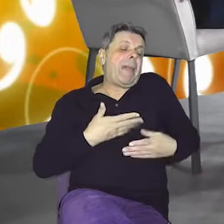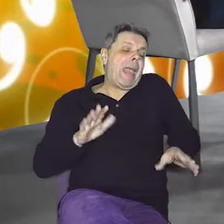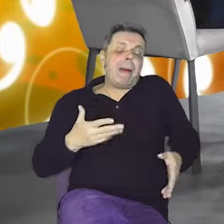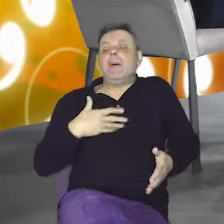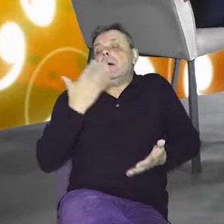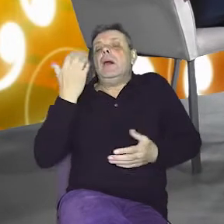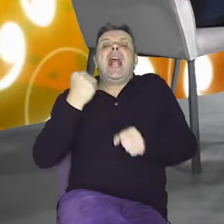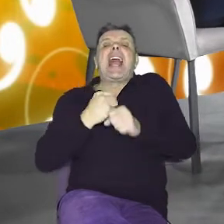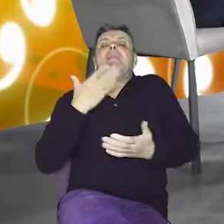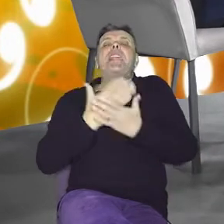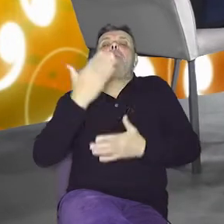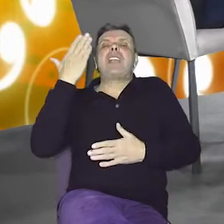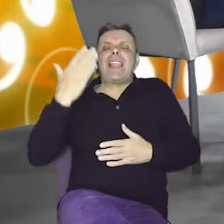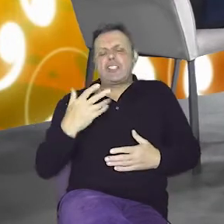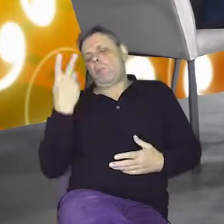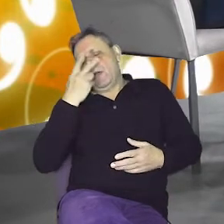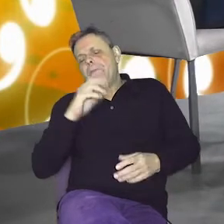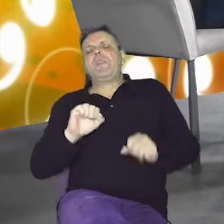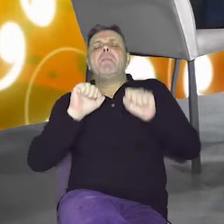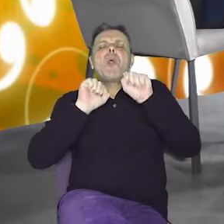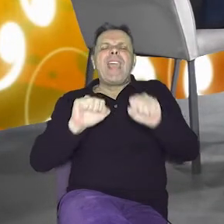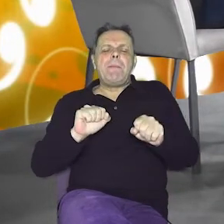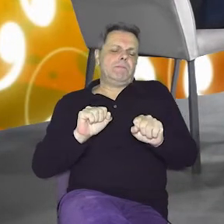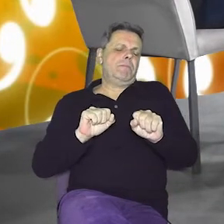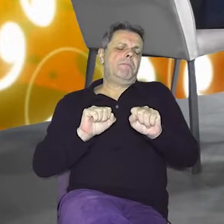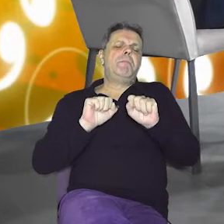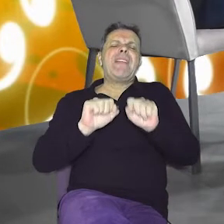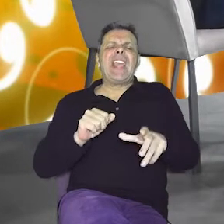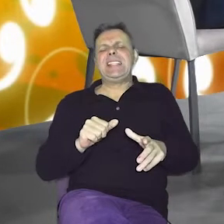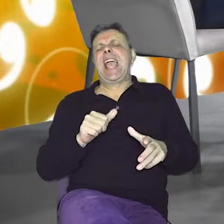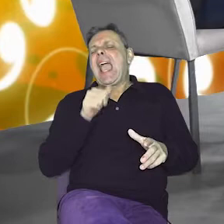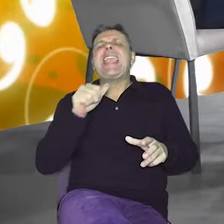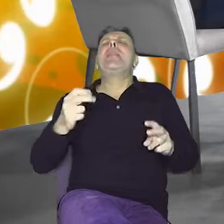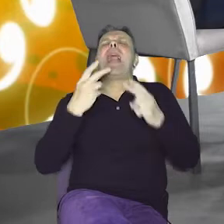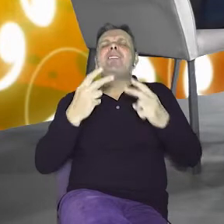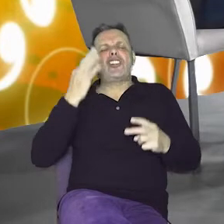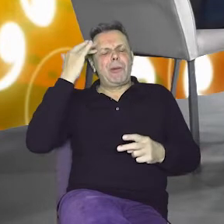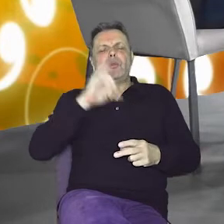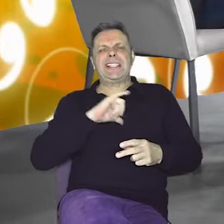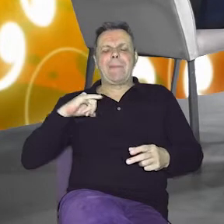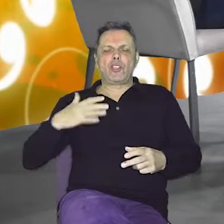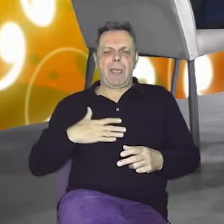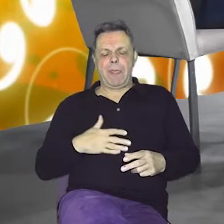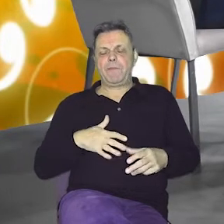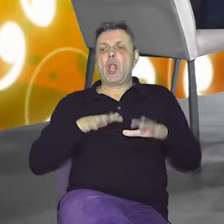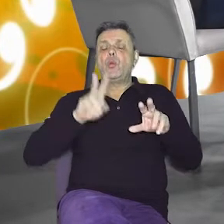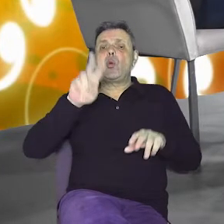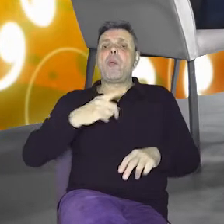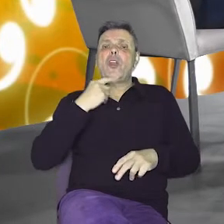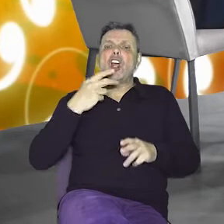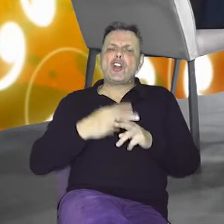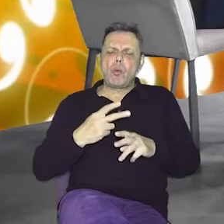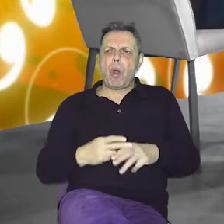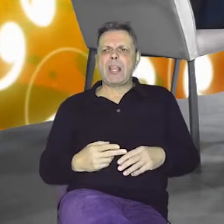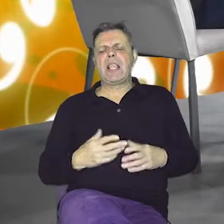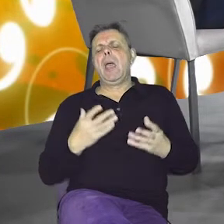Dakle, mora, prevencija u svakom slučaju je ono najvažnije, brinu se o sebi. dijabetičari, mislim koliko ih